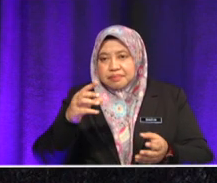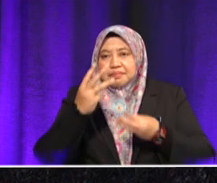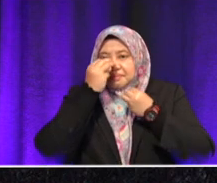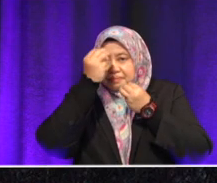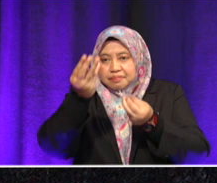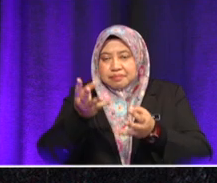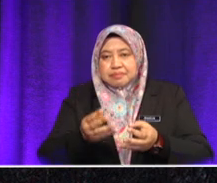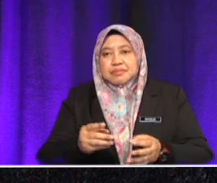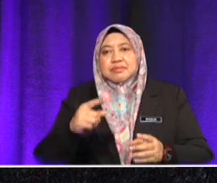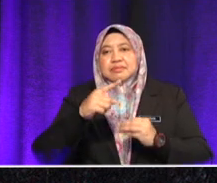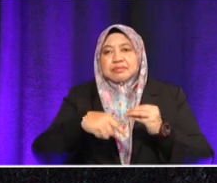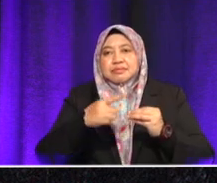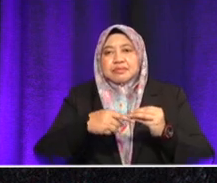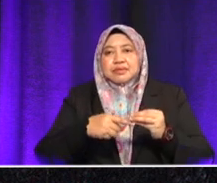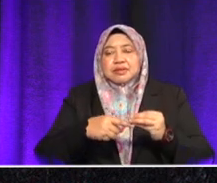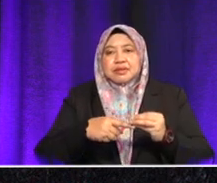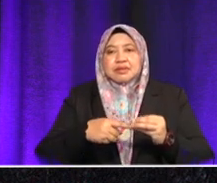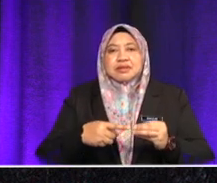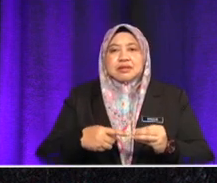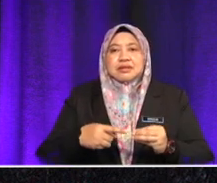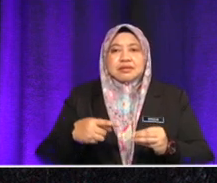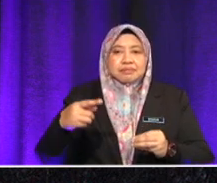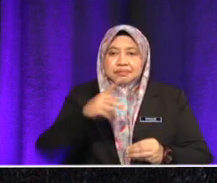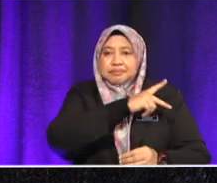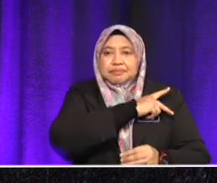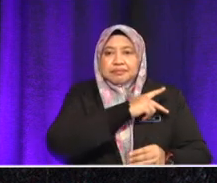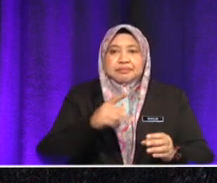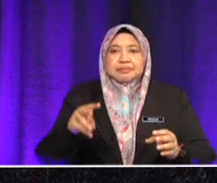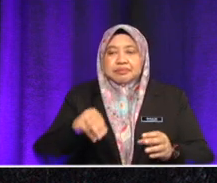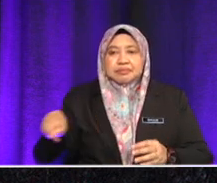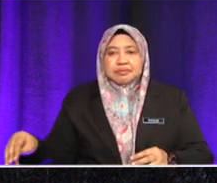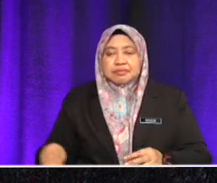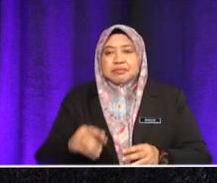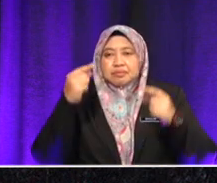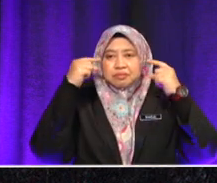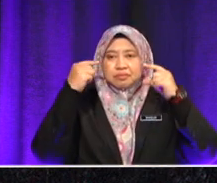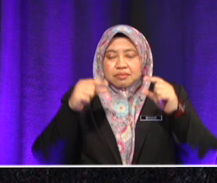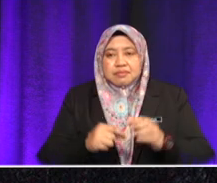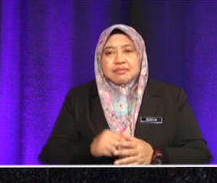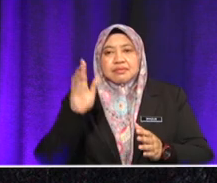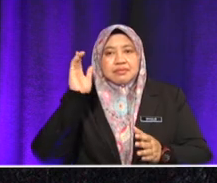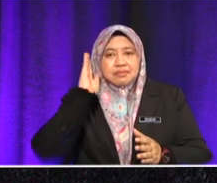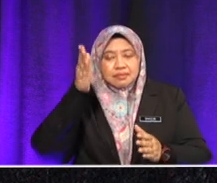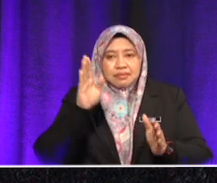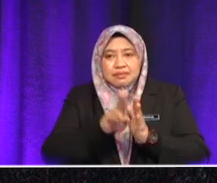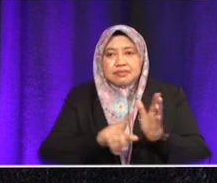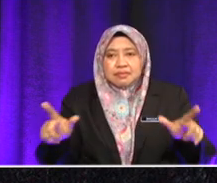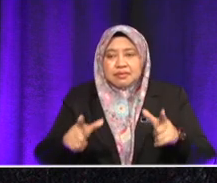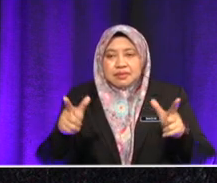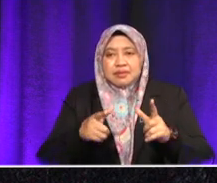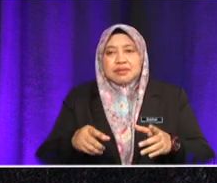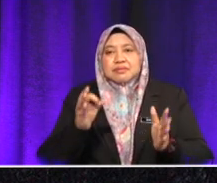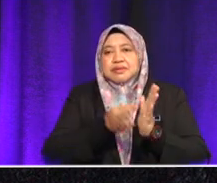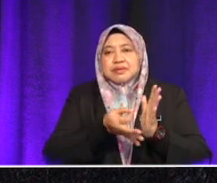kemajuan kebolehan dan penguasaan murid jadi guru-guru akan melakukan pencak silat secara